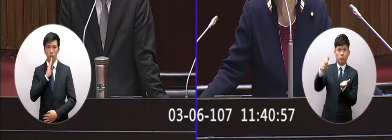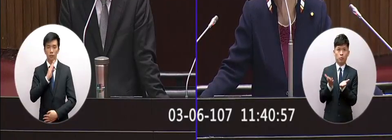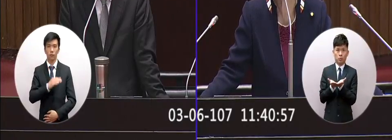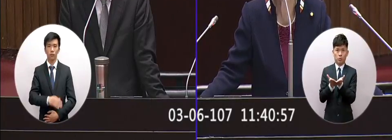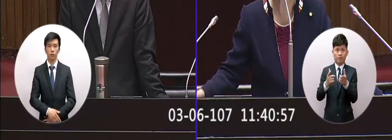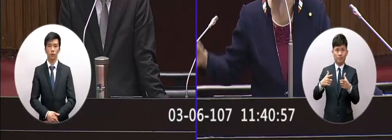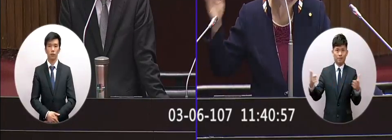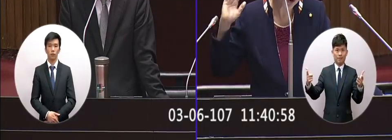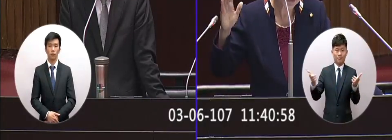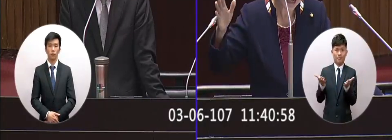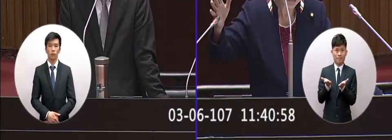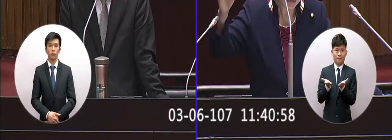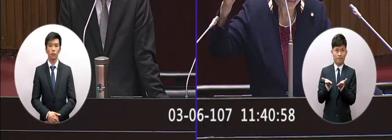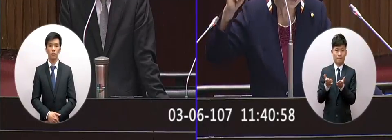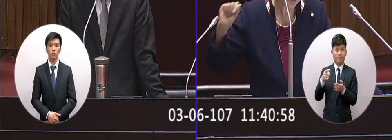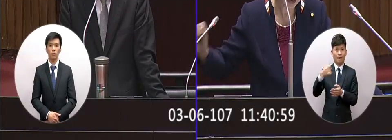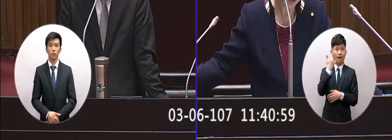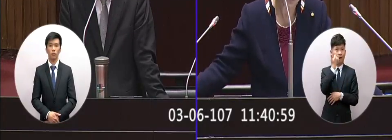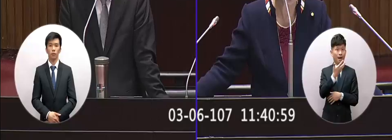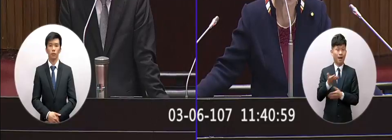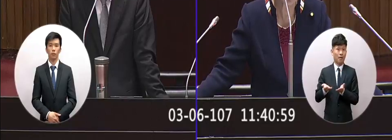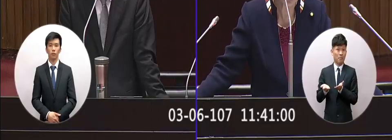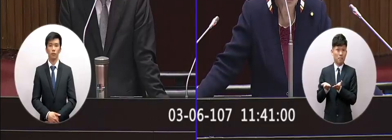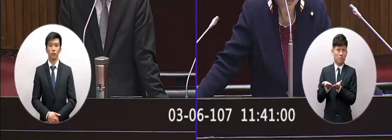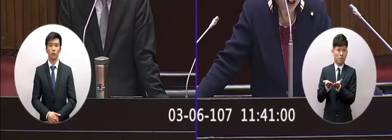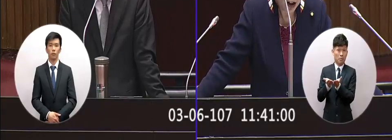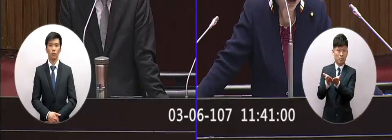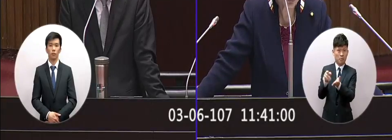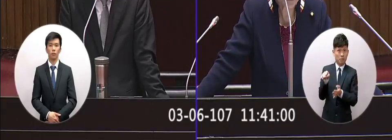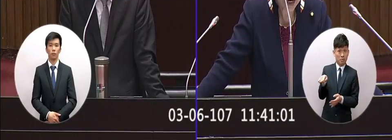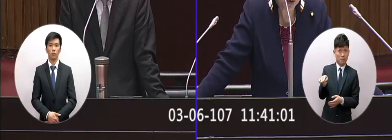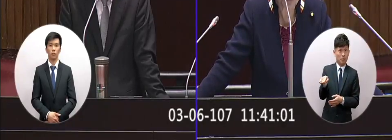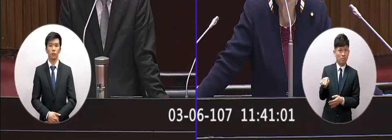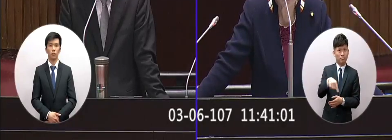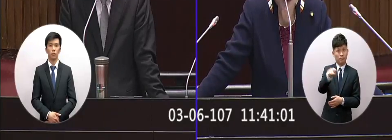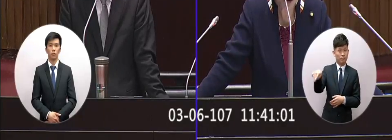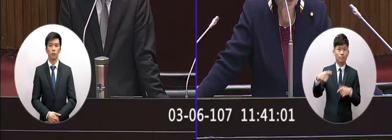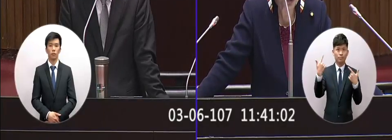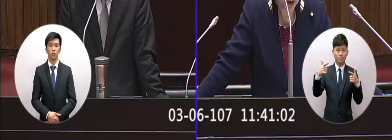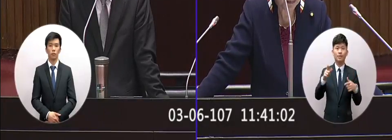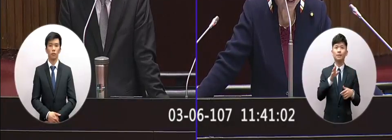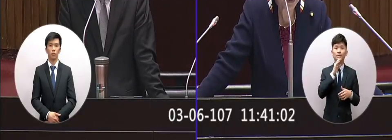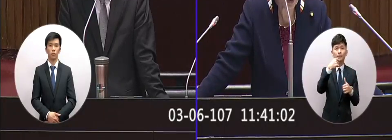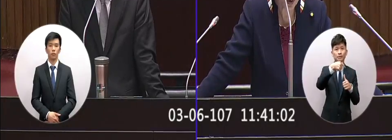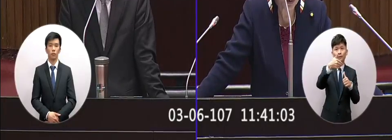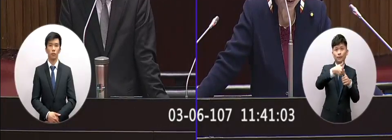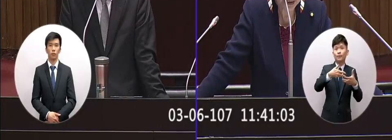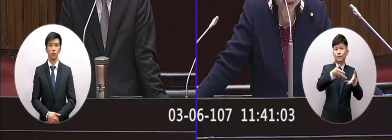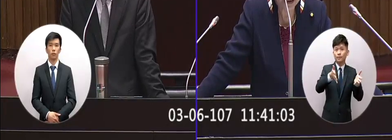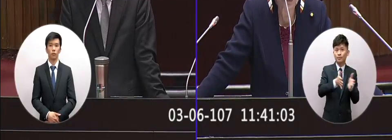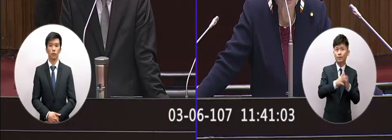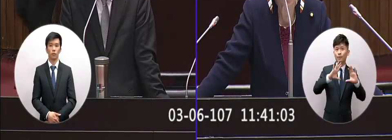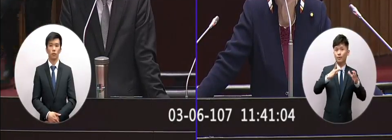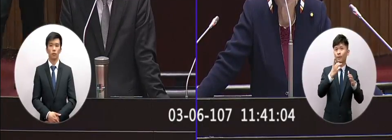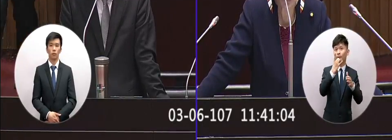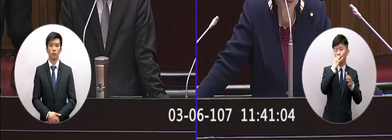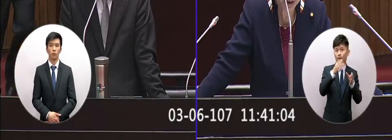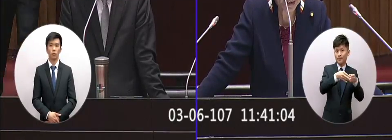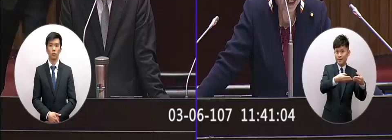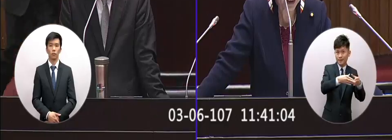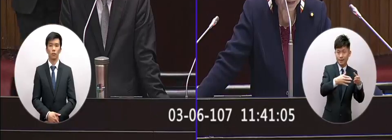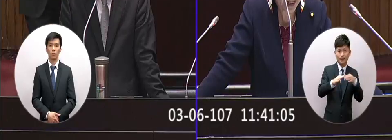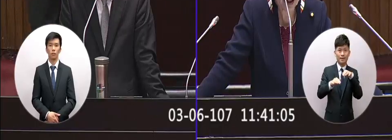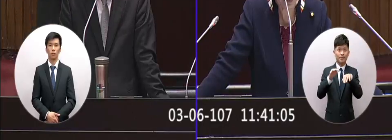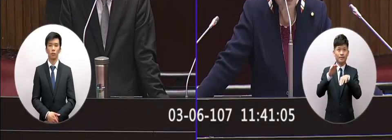是。 航空母舰当然不是只说在海上航行的航空母舰，而是在我们教育部所编的国语词典跟成